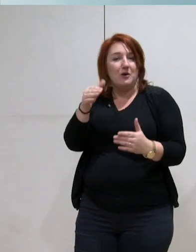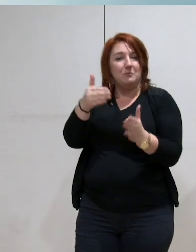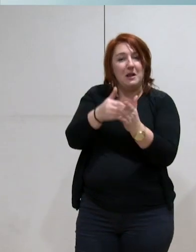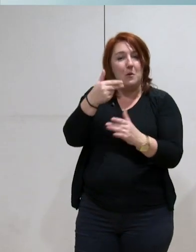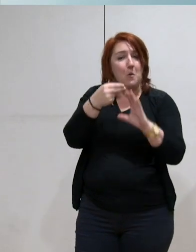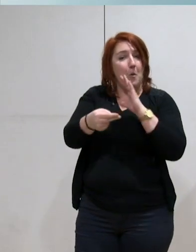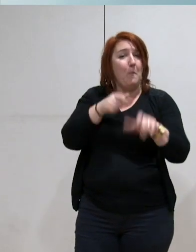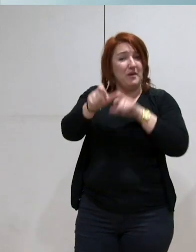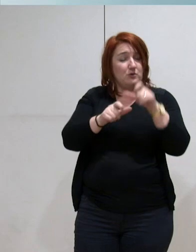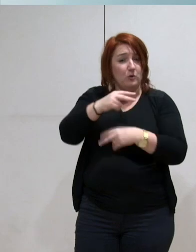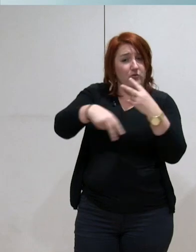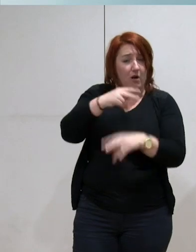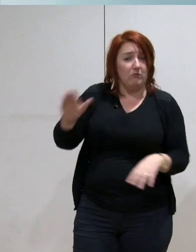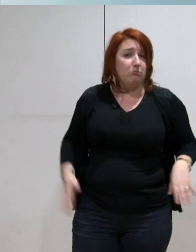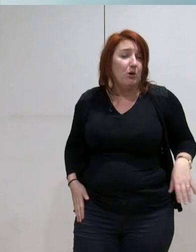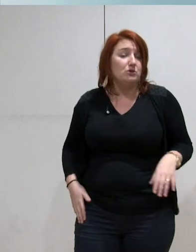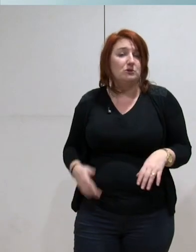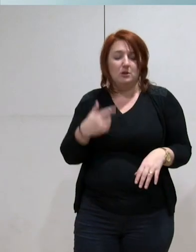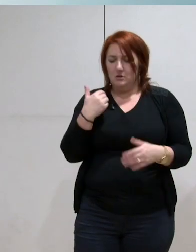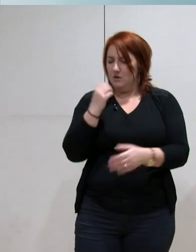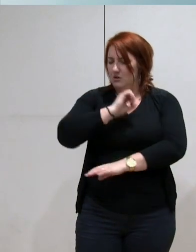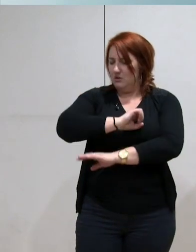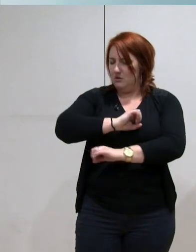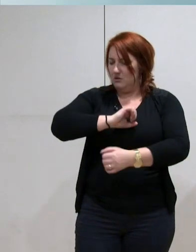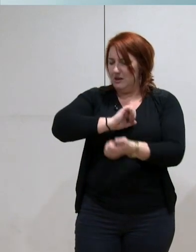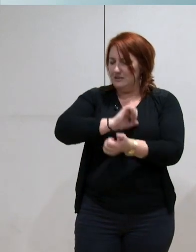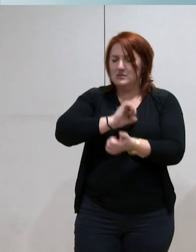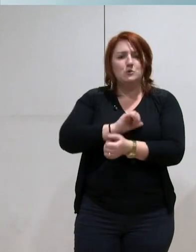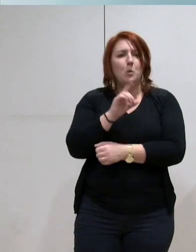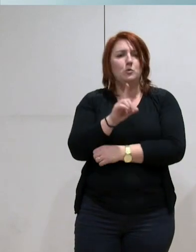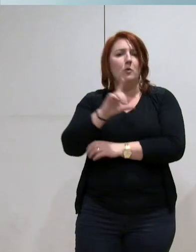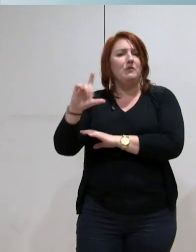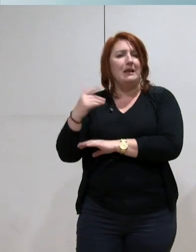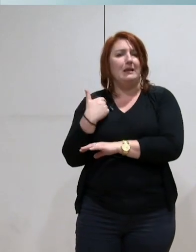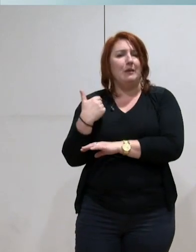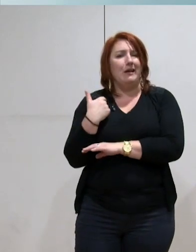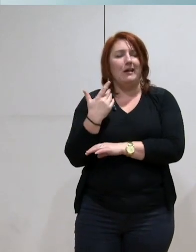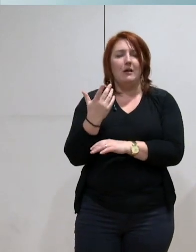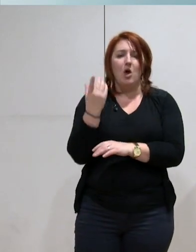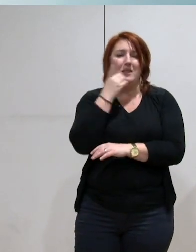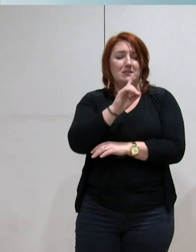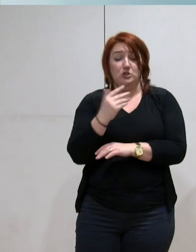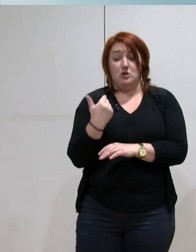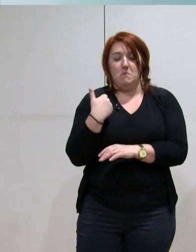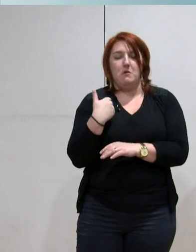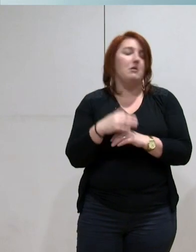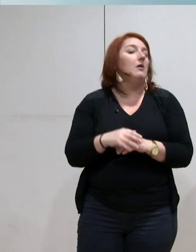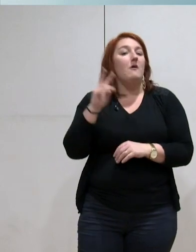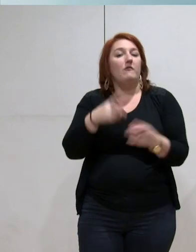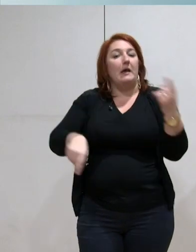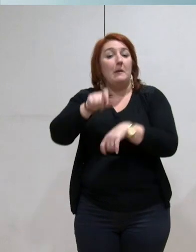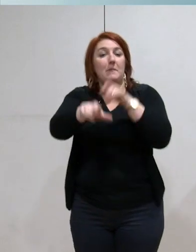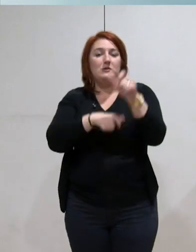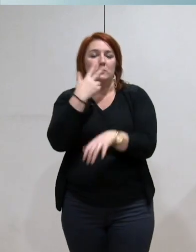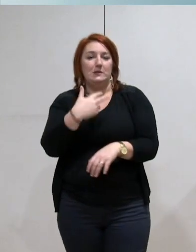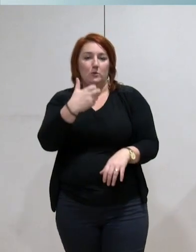l'édition locale du dauphinet libéré du 9 décembre dernier et beaucoup de contribuables se mordent les doigts d'avoir accueilli